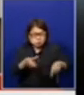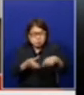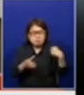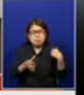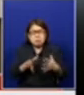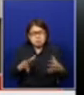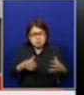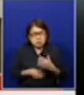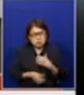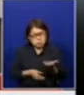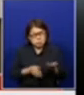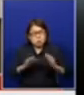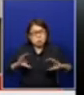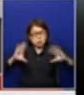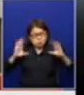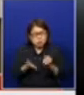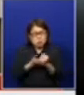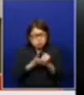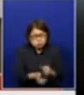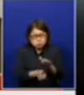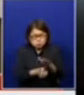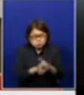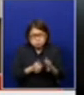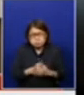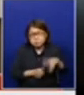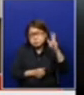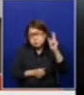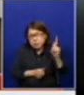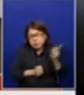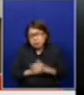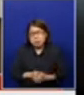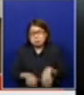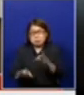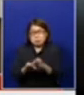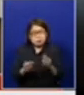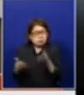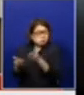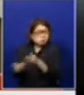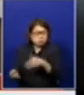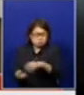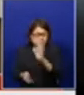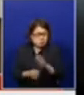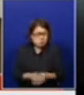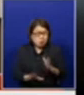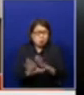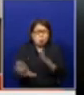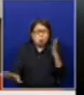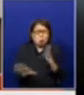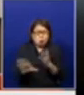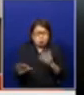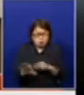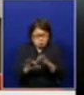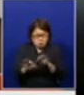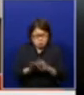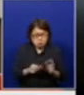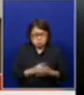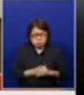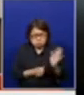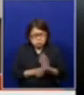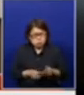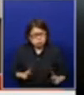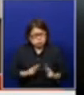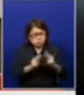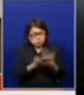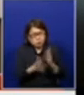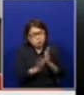ได้ดูแลอย่าไปตั้งข่าวกับที่ธนาคารสิครับบางคนก็มาธนาคารนี่มันแน่นอย่าไปตั้งอยู่ที่กระทรวงการคลัง